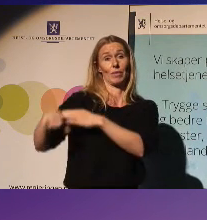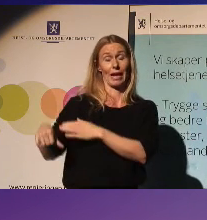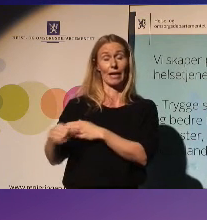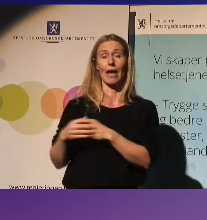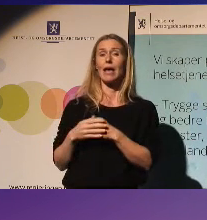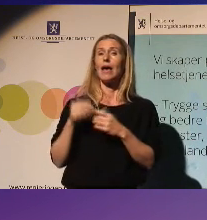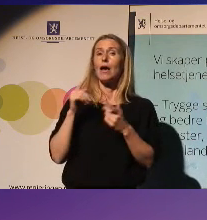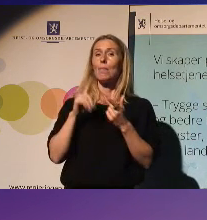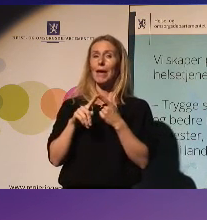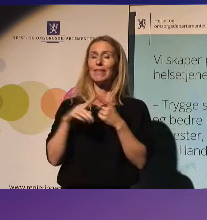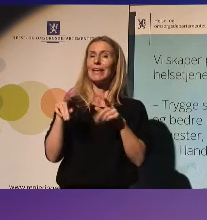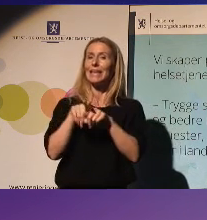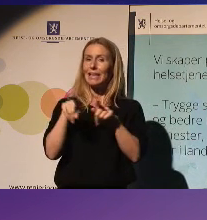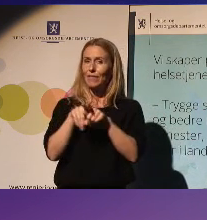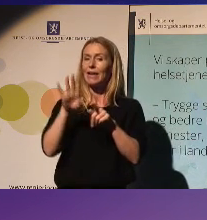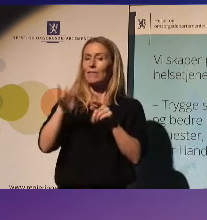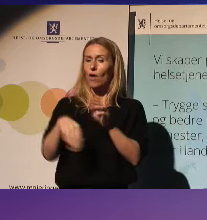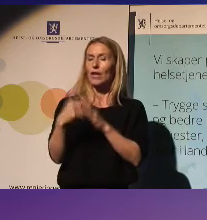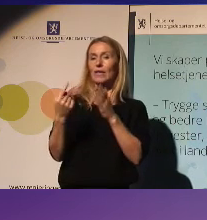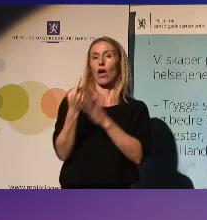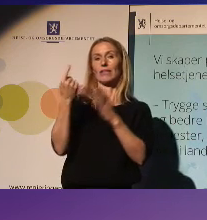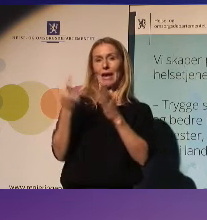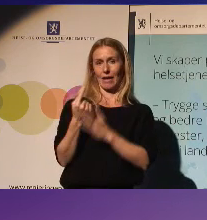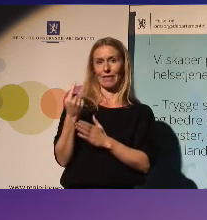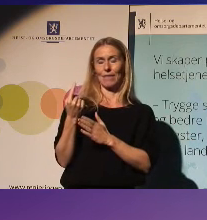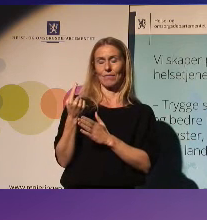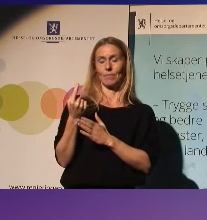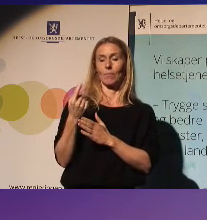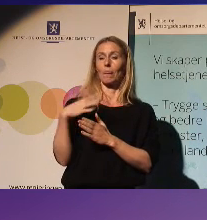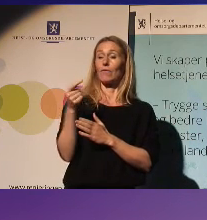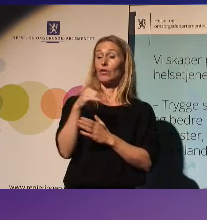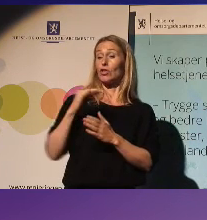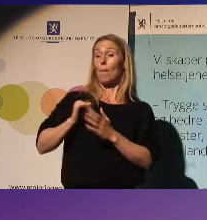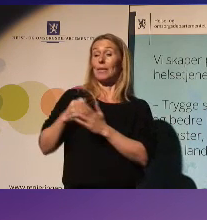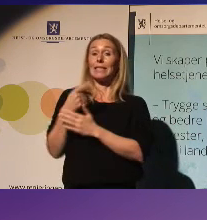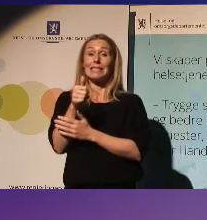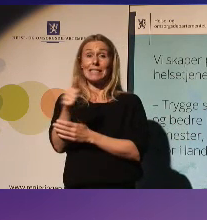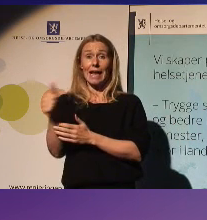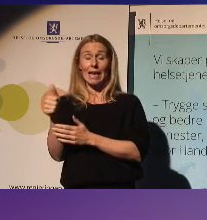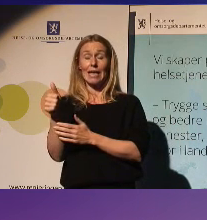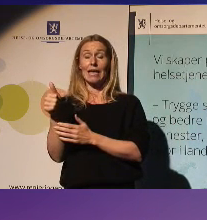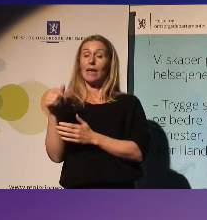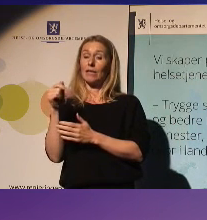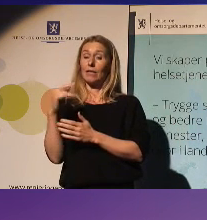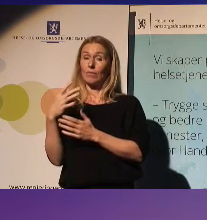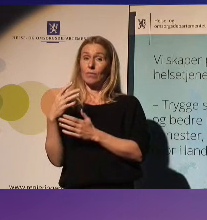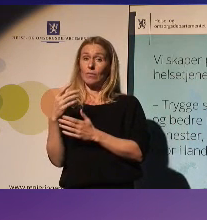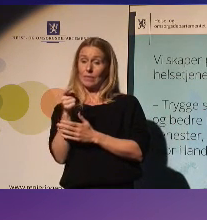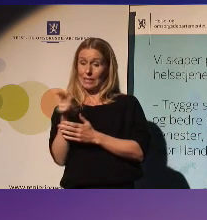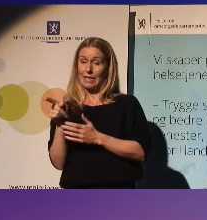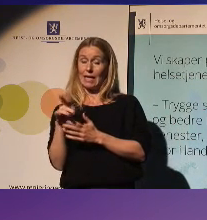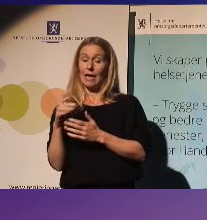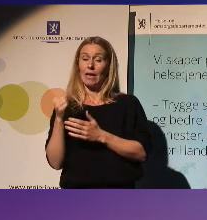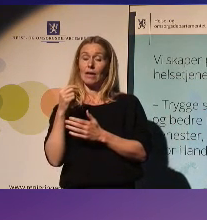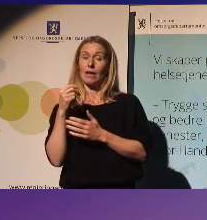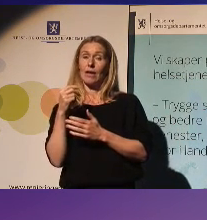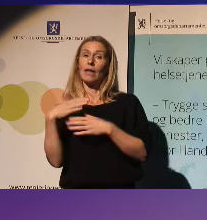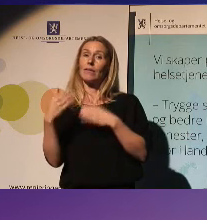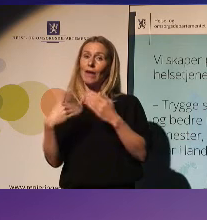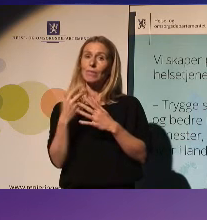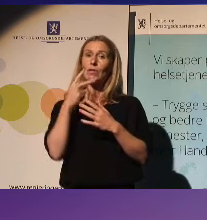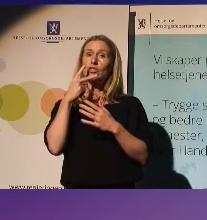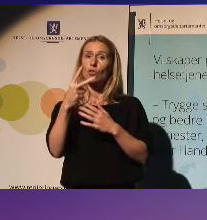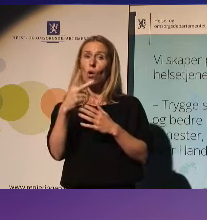Men det var likevel et alternativ de så mørkt på, ikke minst disse damene selv. Og det var med god grunn, for disse damene viste seg å ha